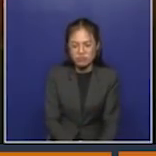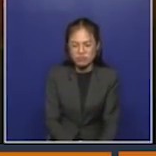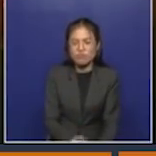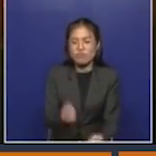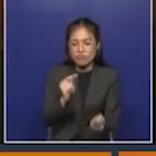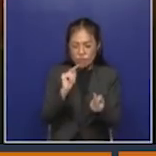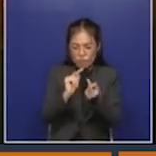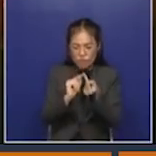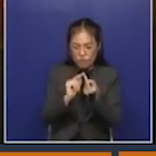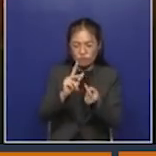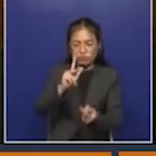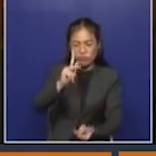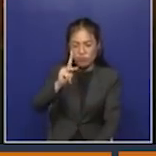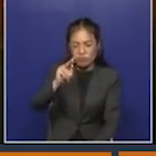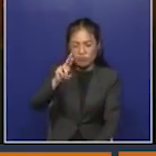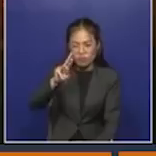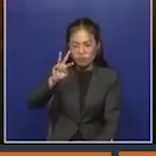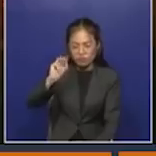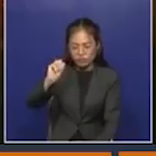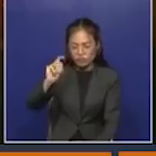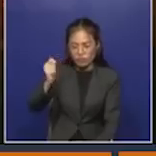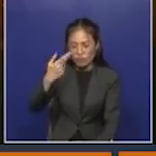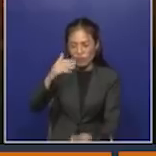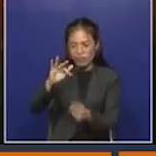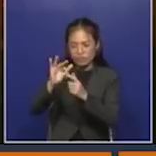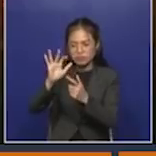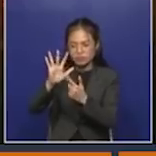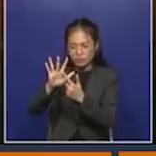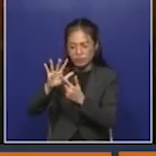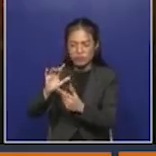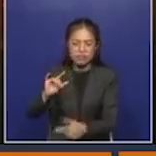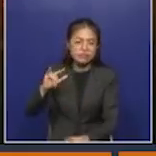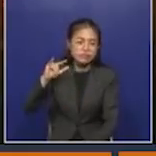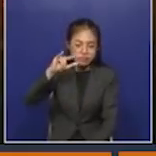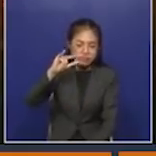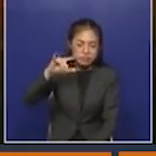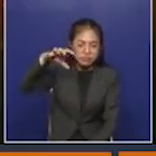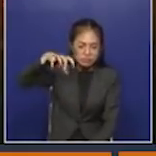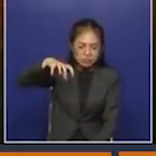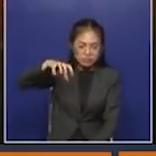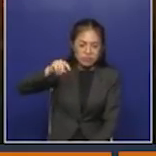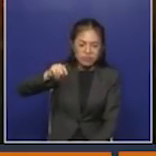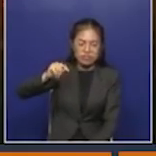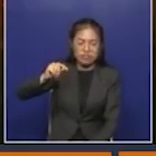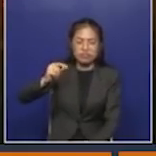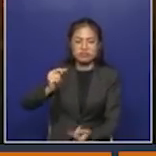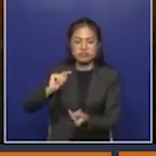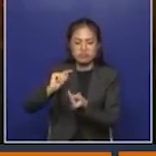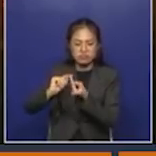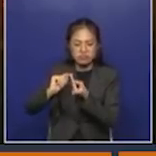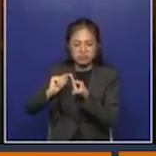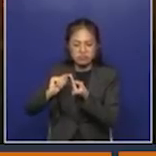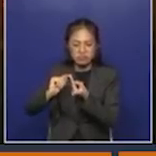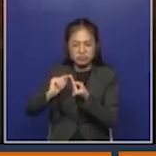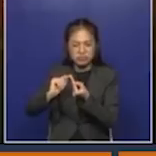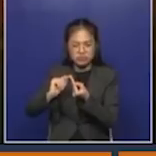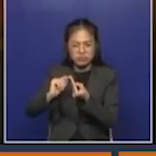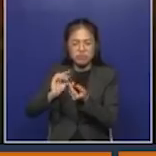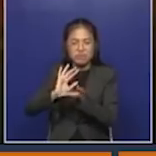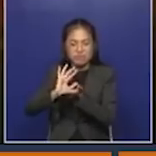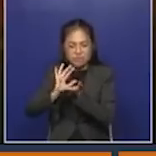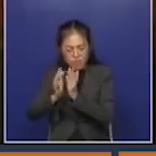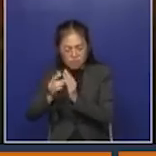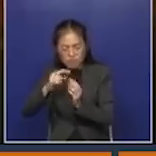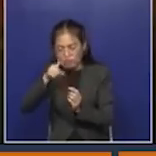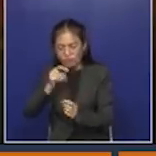เป็นกรมท่าอากาศยานนะทำให้กรมท่าอากาศยานไม่จำเป็นที่จะต้องการปรับ